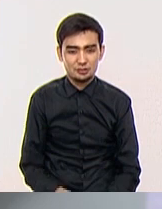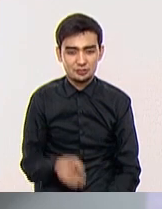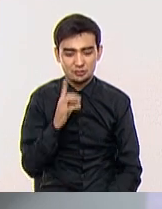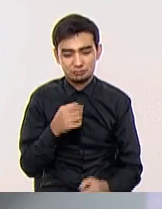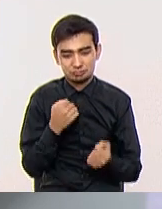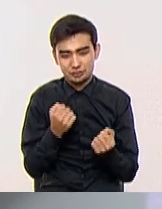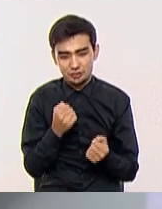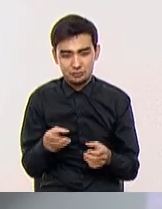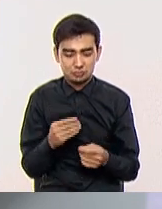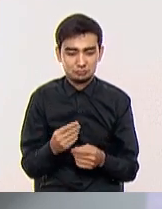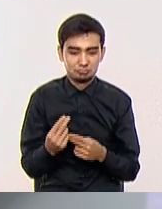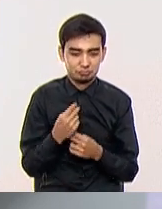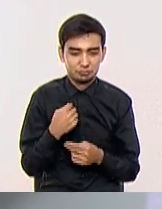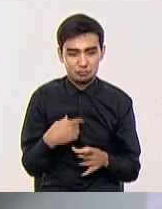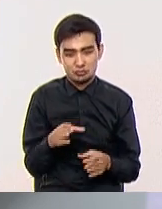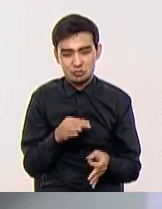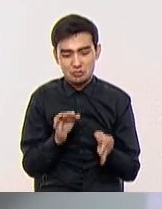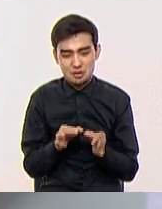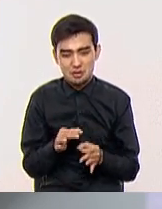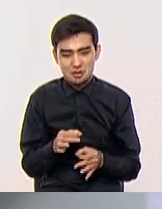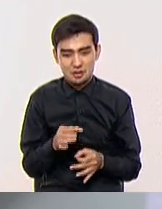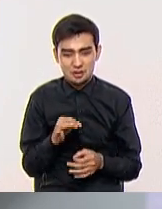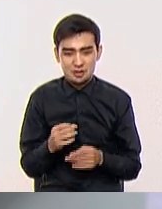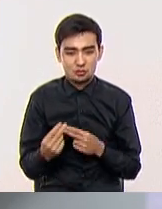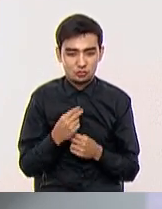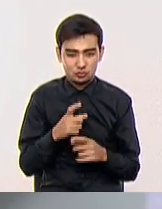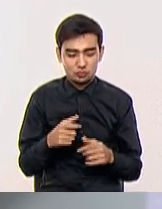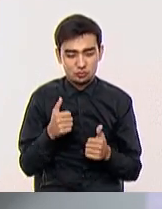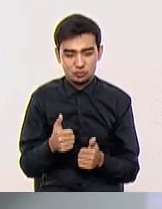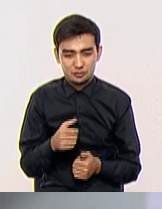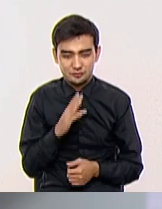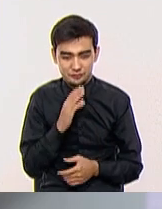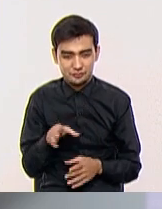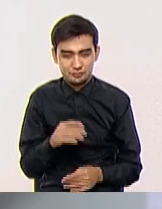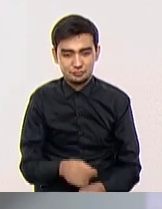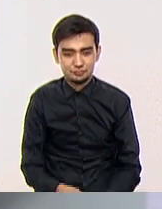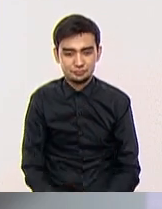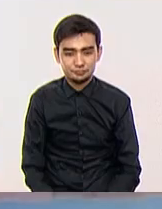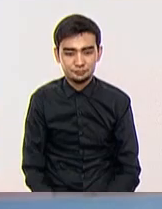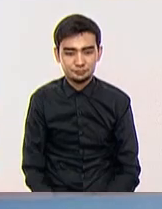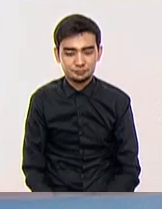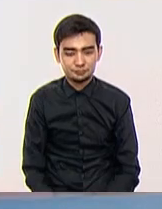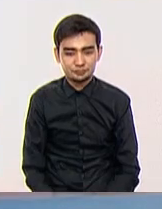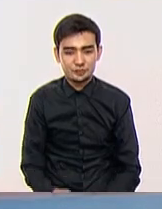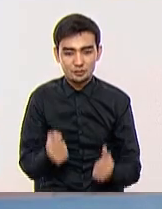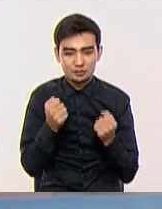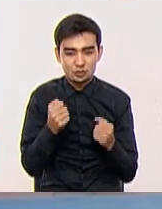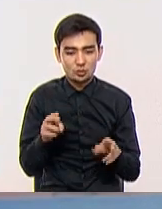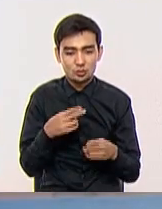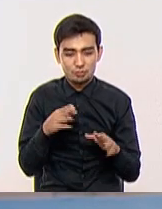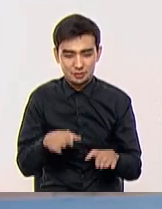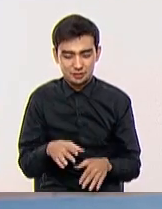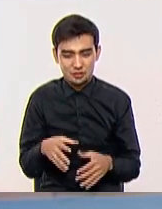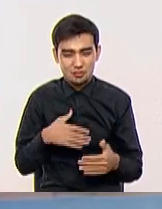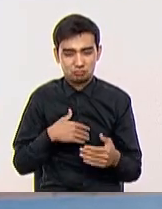нагинаюсь, а так все делаю. Все нормально, все. Тренера очень хорошие, девочки хорошие. Занятия в клубе